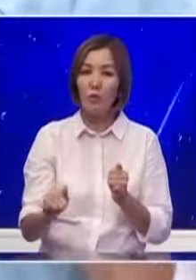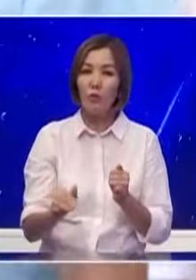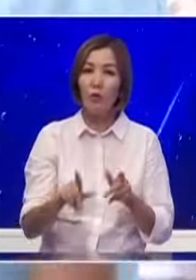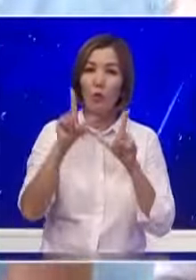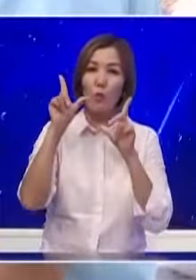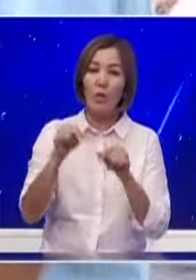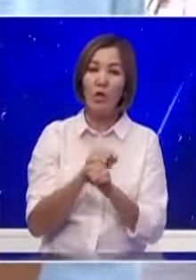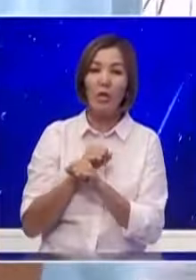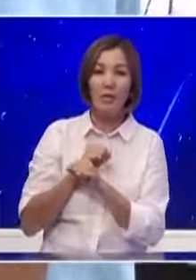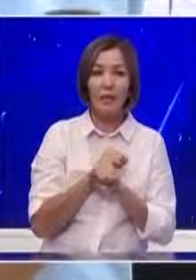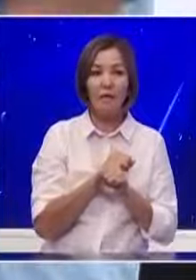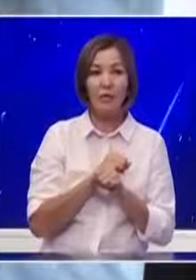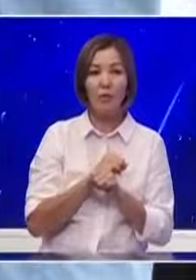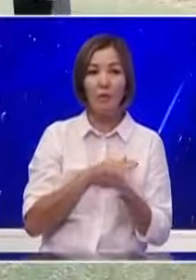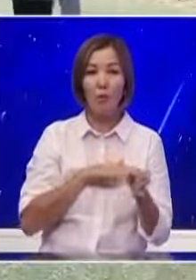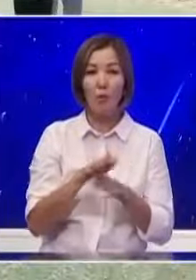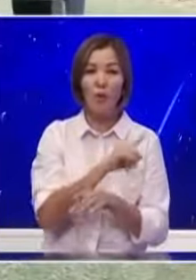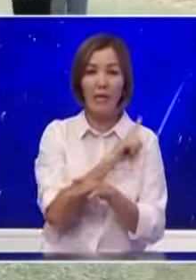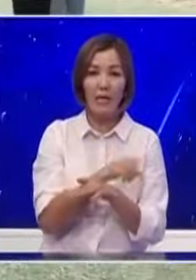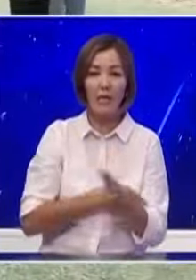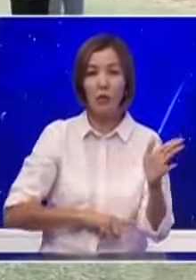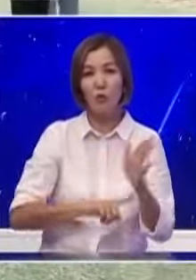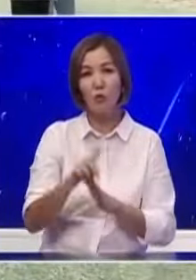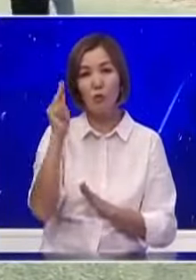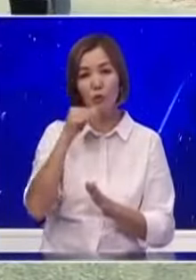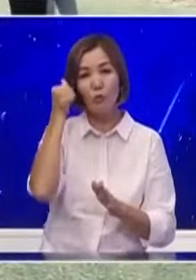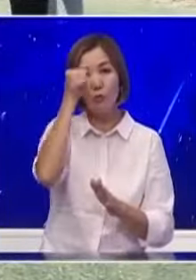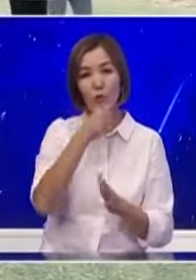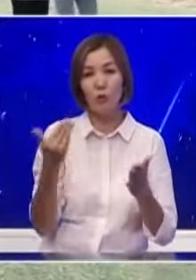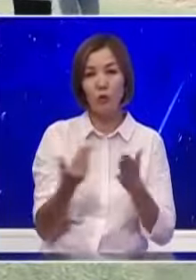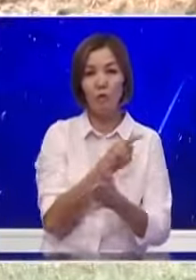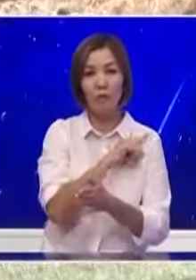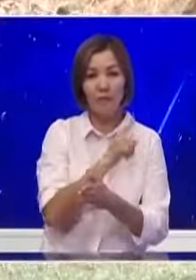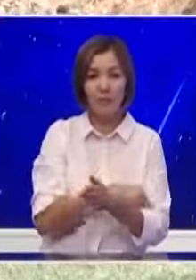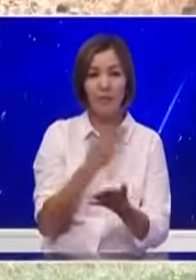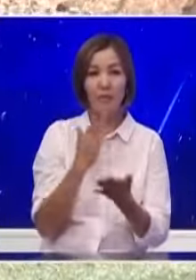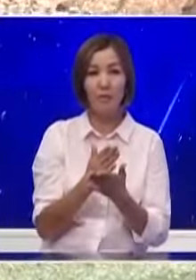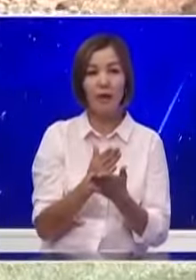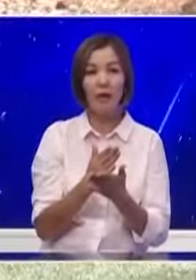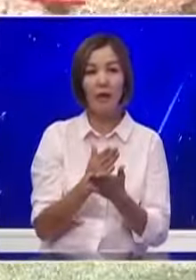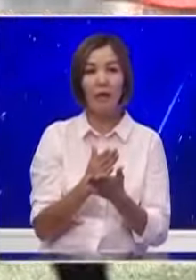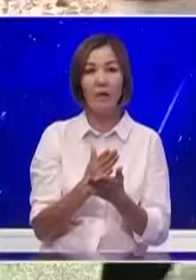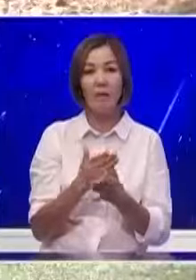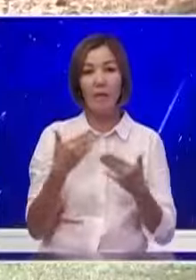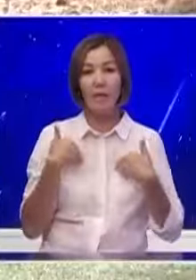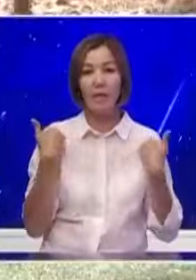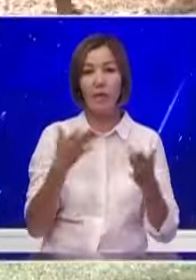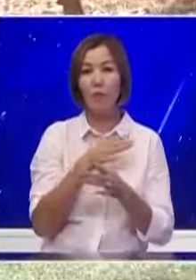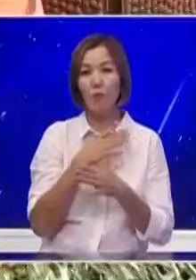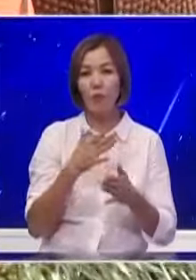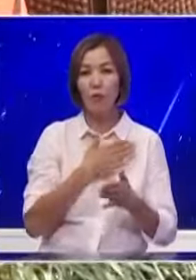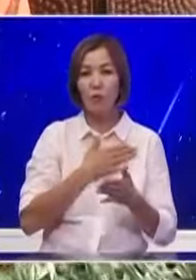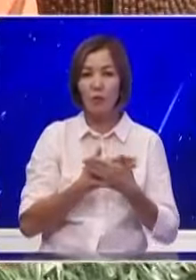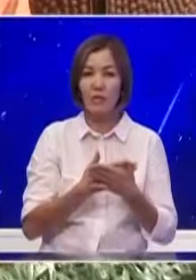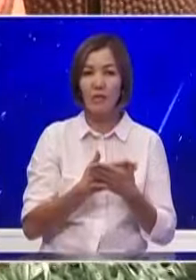лагеря отдохнувшим и полным энергии, чтобы приступить к учебному году с новыми силами, вожатые лагеря прилагают множество усилий.